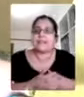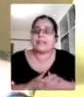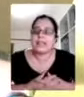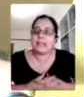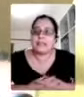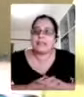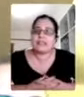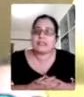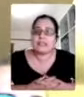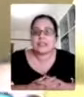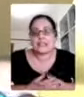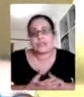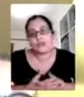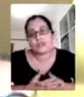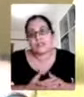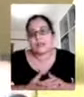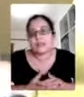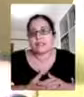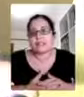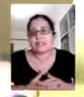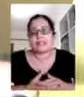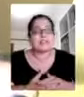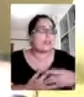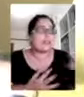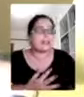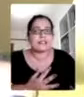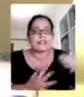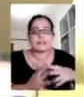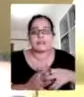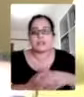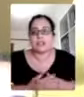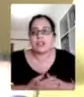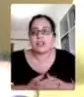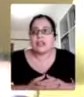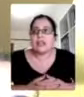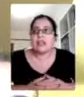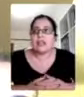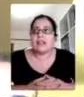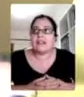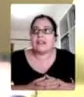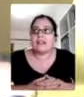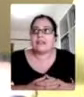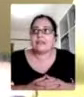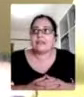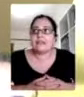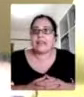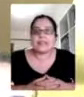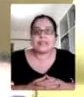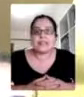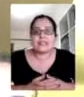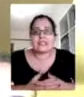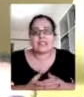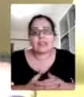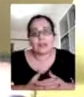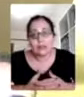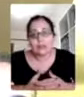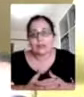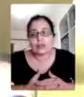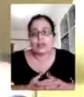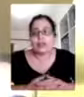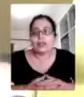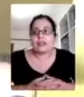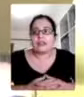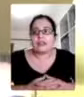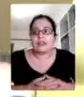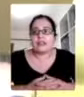falan değil. Bayağı bildiğiniz sanayi tipi sosis yapma makinesi getirdi. Arkadaşı istemiş. Ve kendi valizlerinden daha